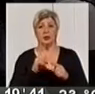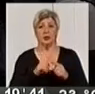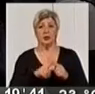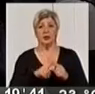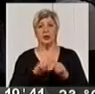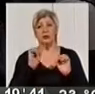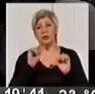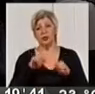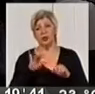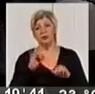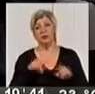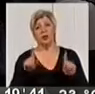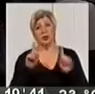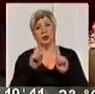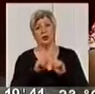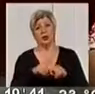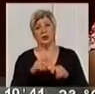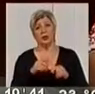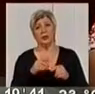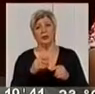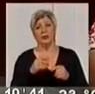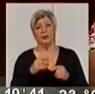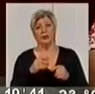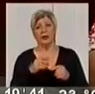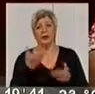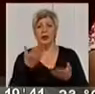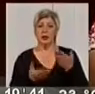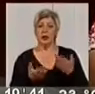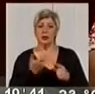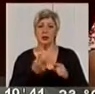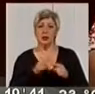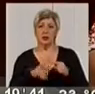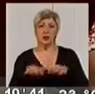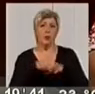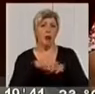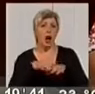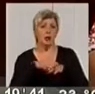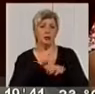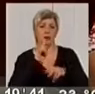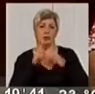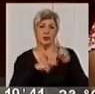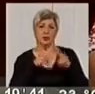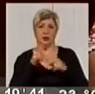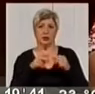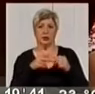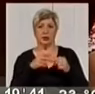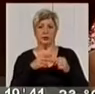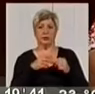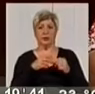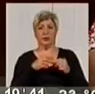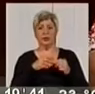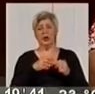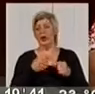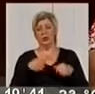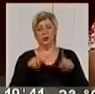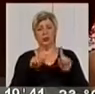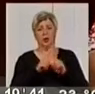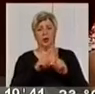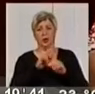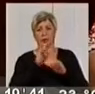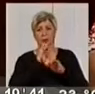Якщо батьки, ну якщо це масово, наприклад, скарга, ну такого бути не може, тому що ми не підпишемо договір, якщо ми побачимо,